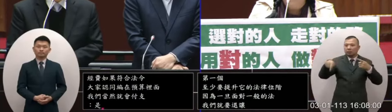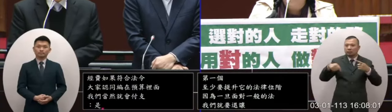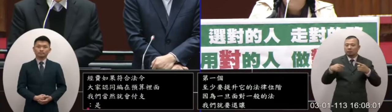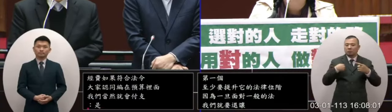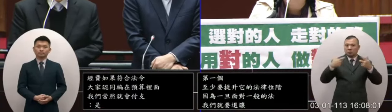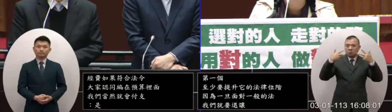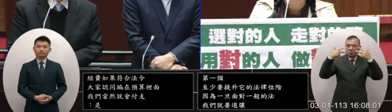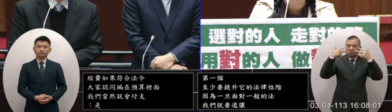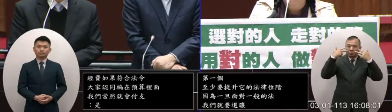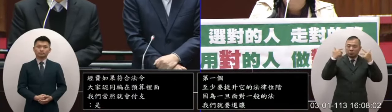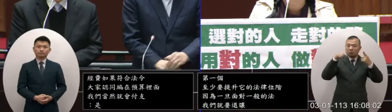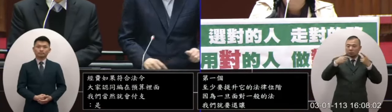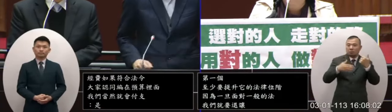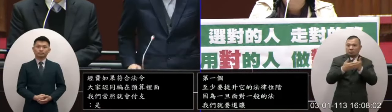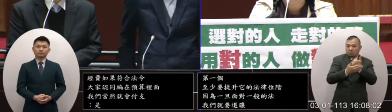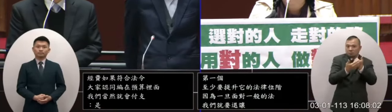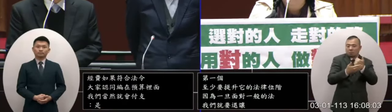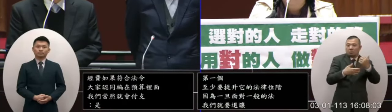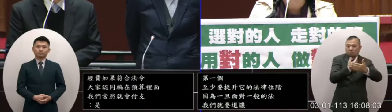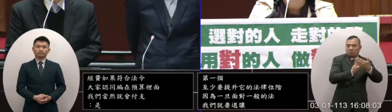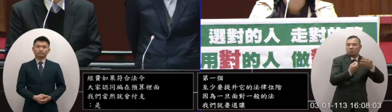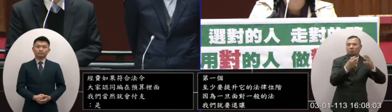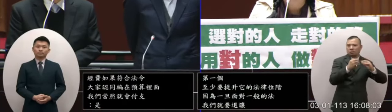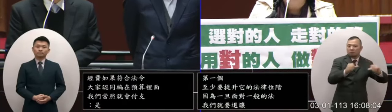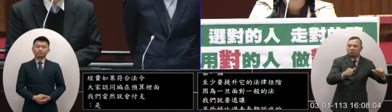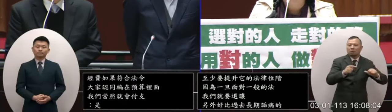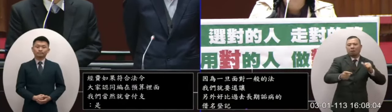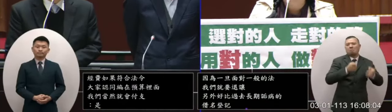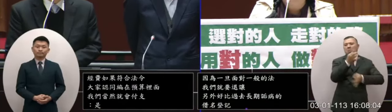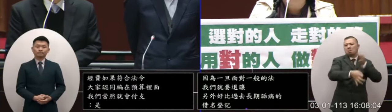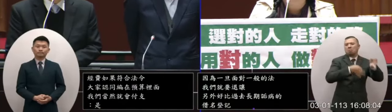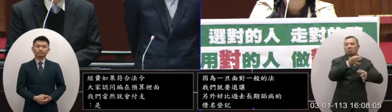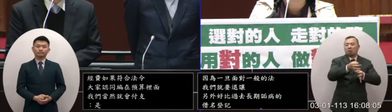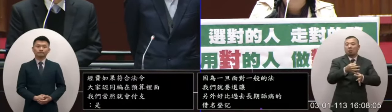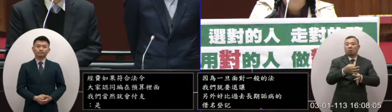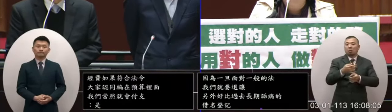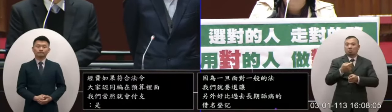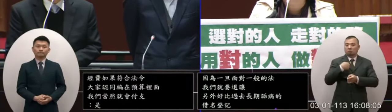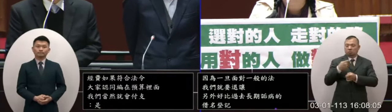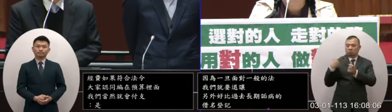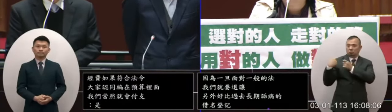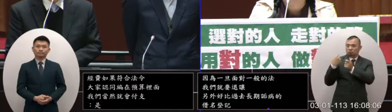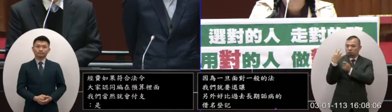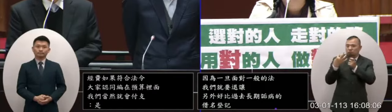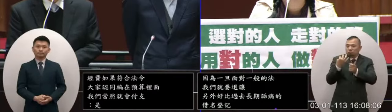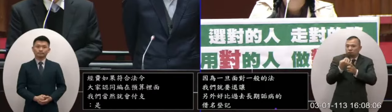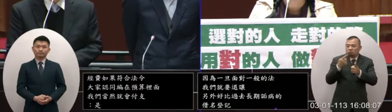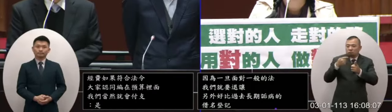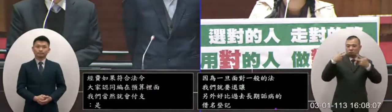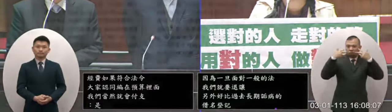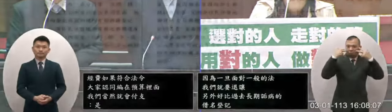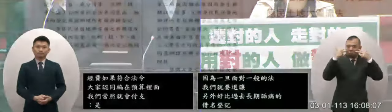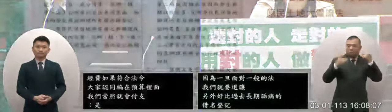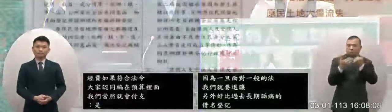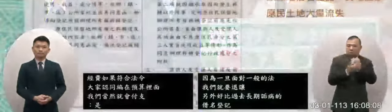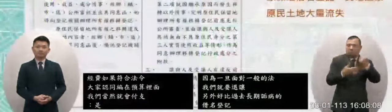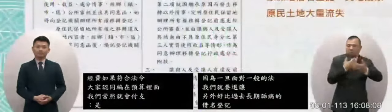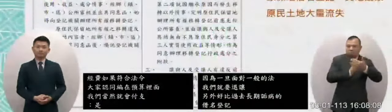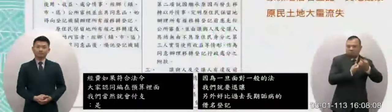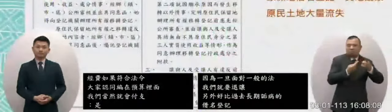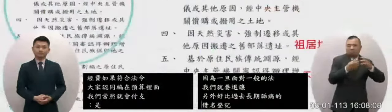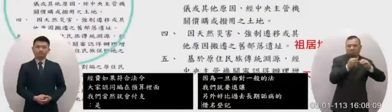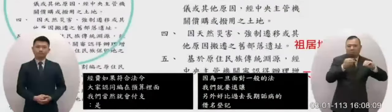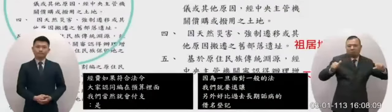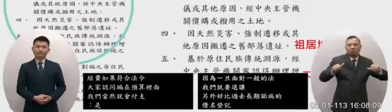地。我们在等待的这几十年，其实原住民保留地已经很多很多都流失到别